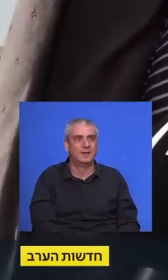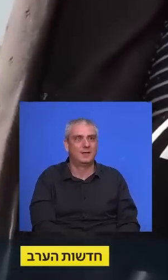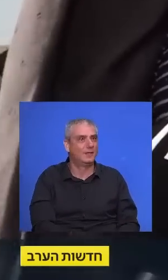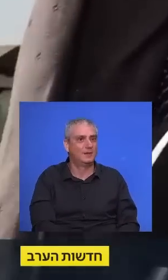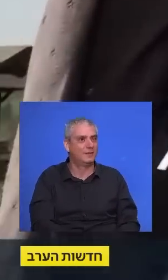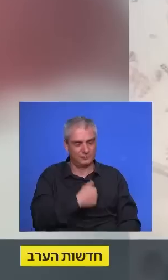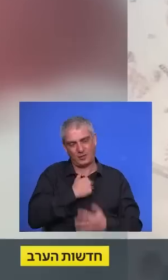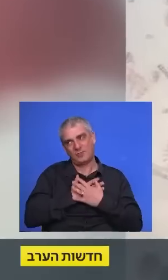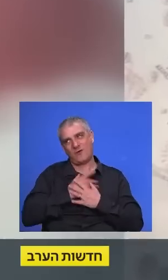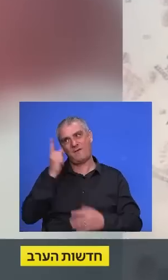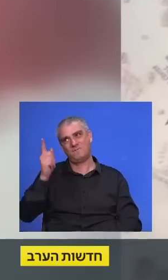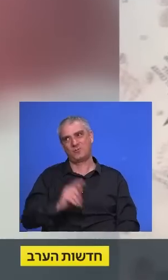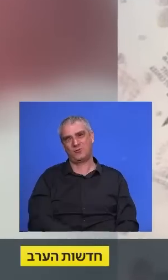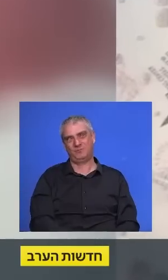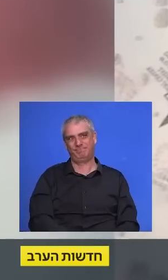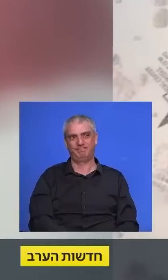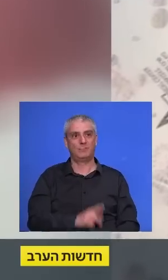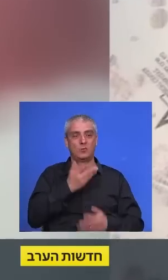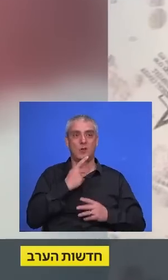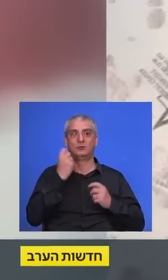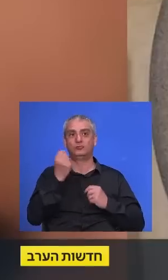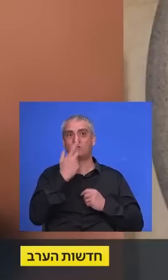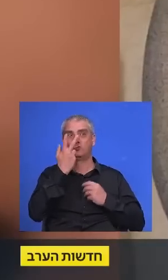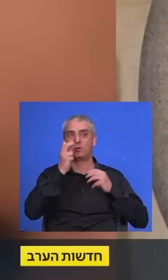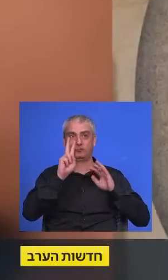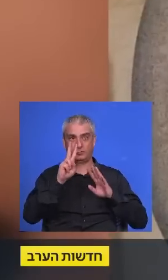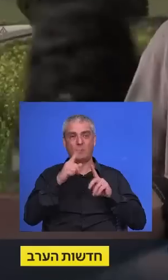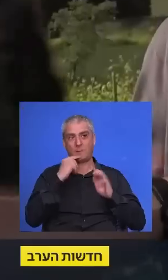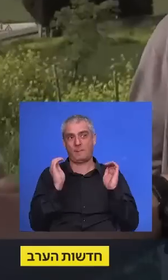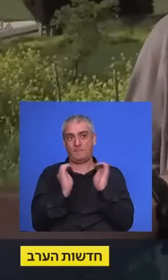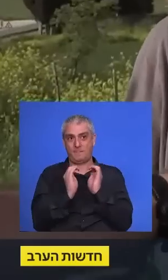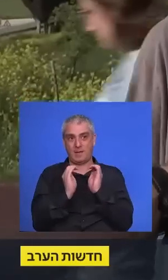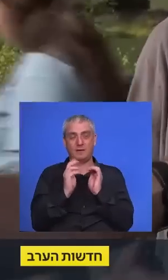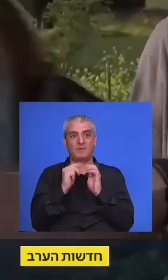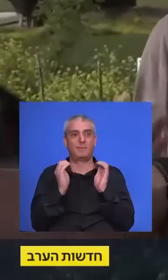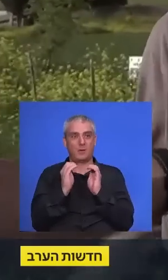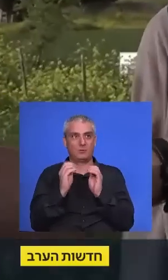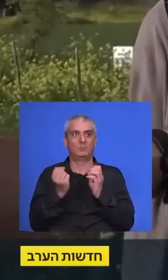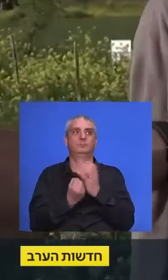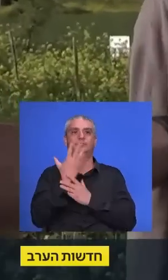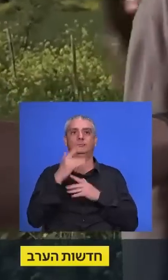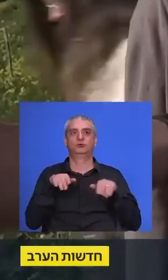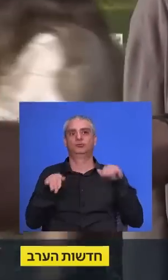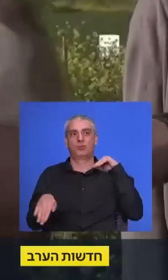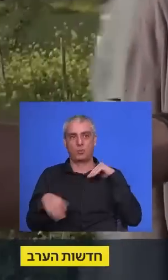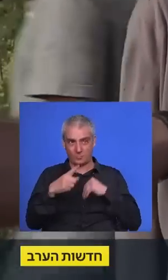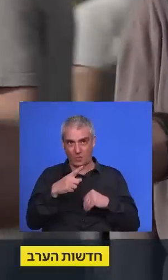שאני אוהב אותו. והוא נולד בשבוע 32, זאת אומרת פג, ועם הפגות הגיע גם שיתוק מוחין.